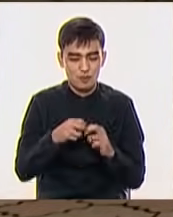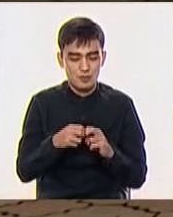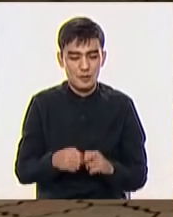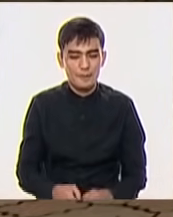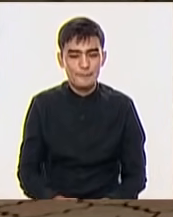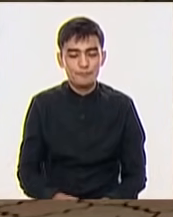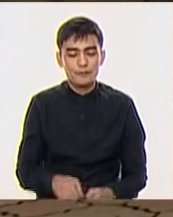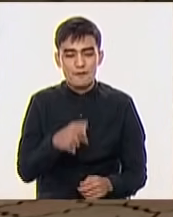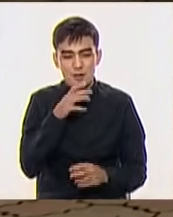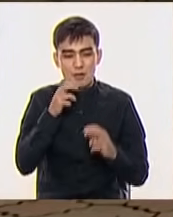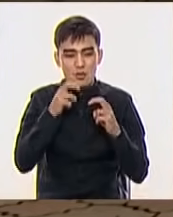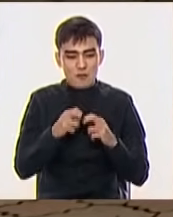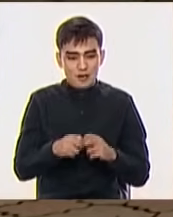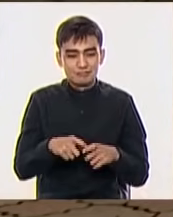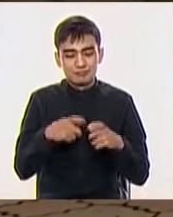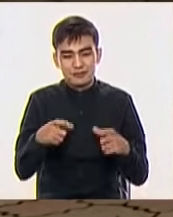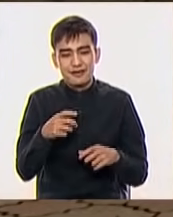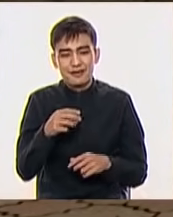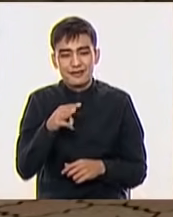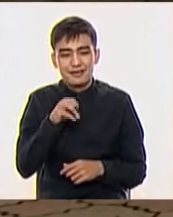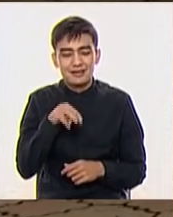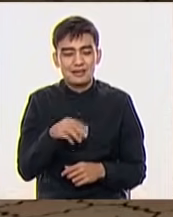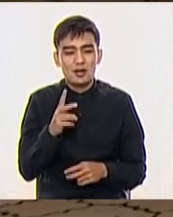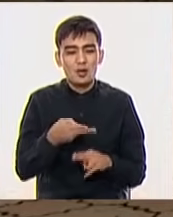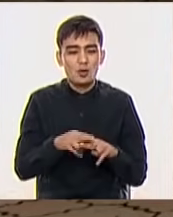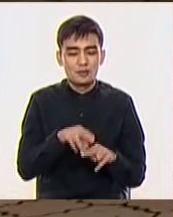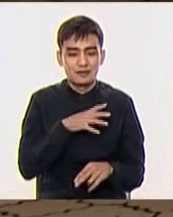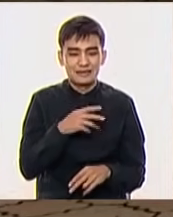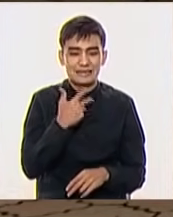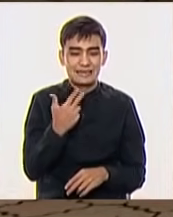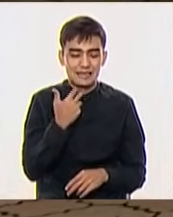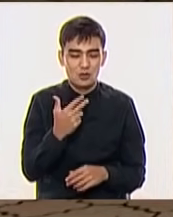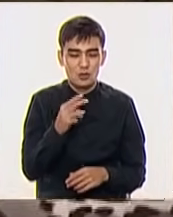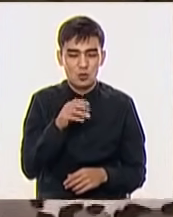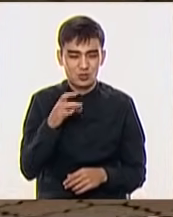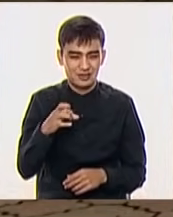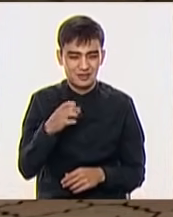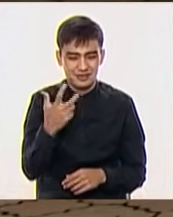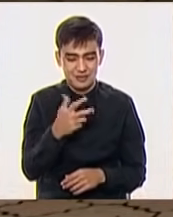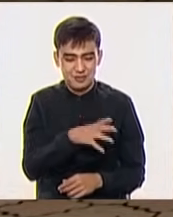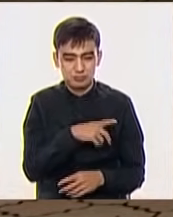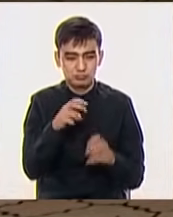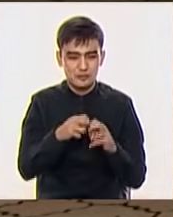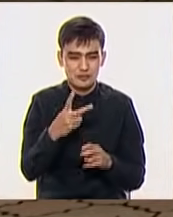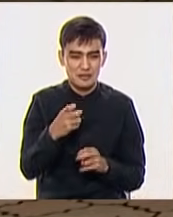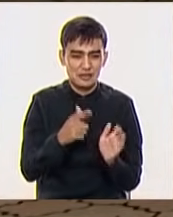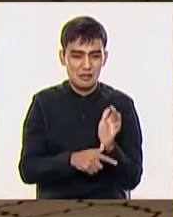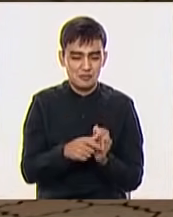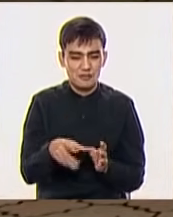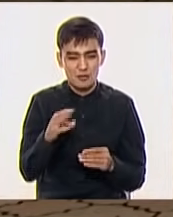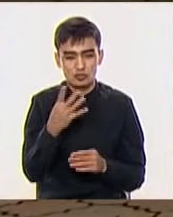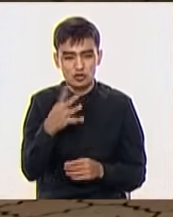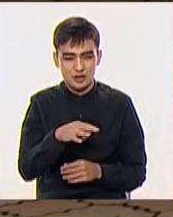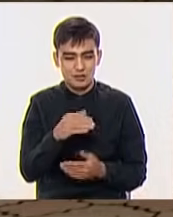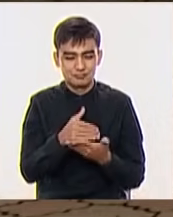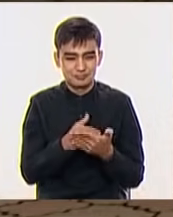Во время проверок тестировались только студенты третьих курсов. Это 274 учащихся. Экзамены проводились по четырем предметам.